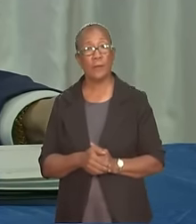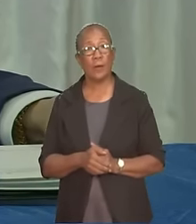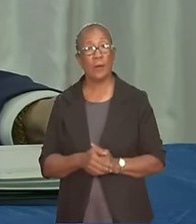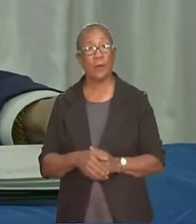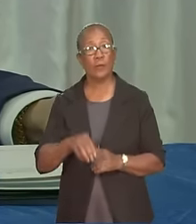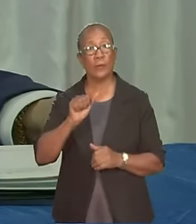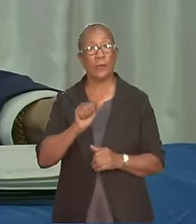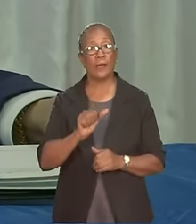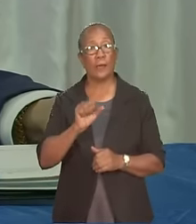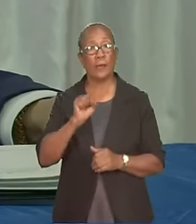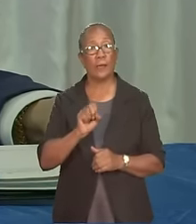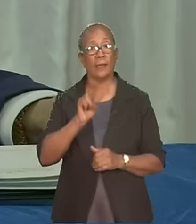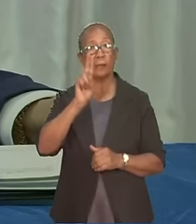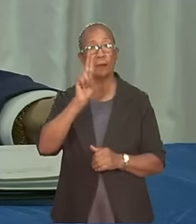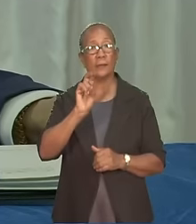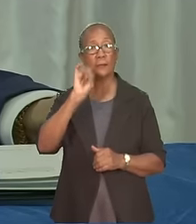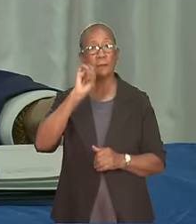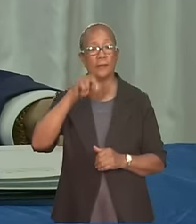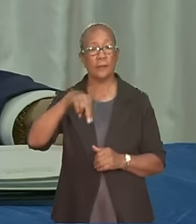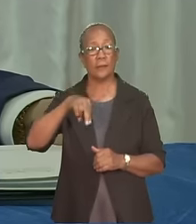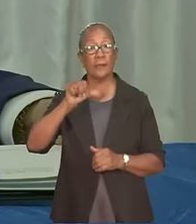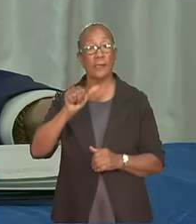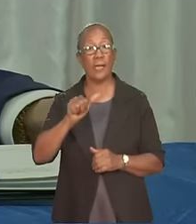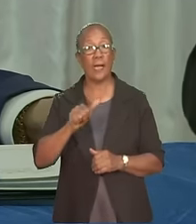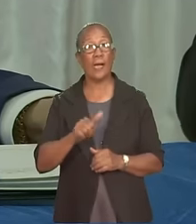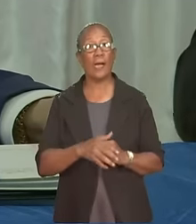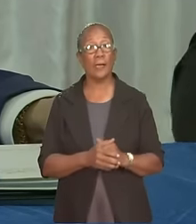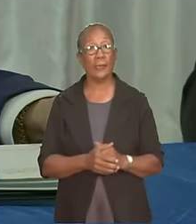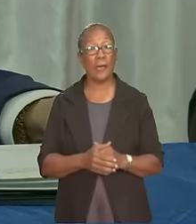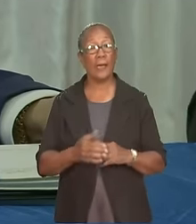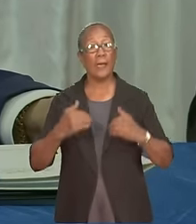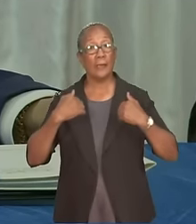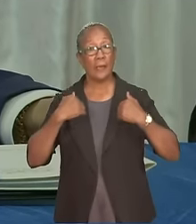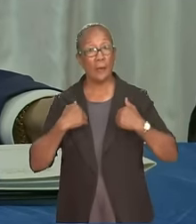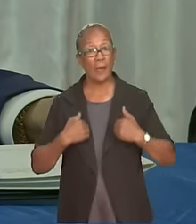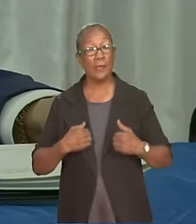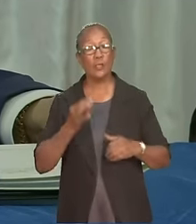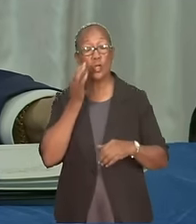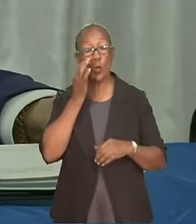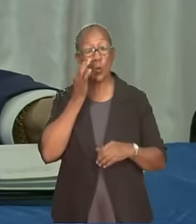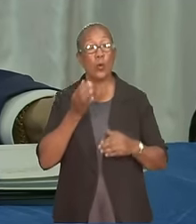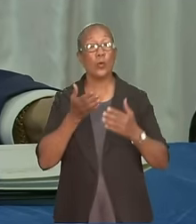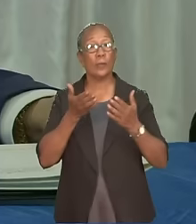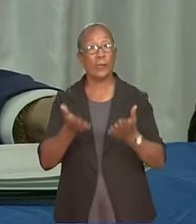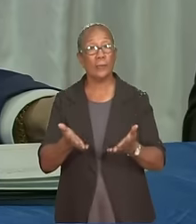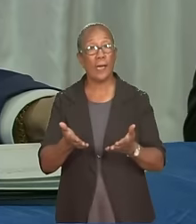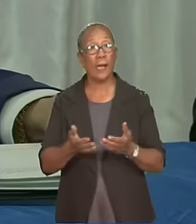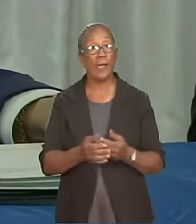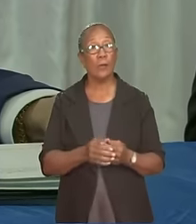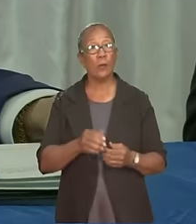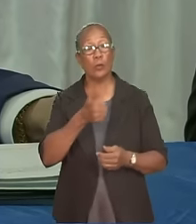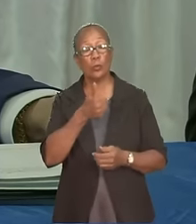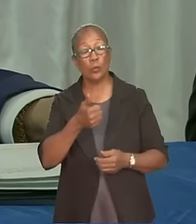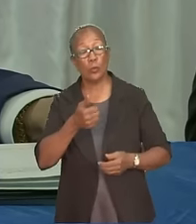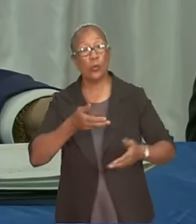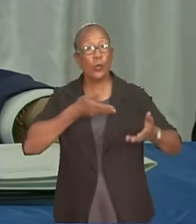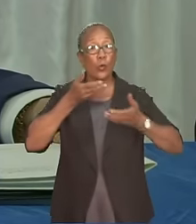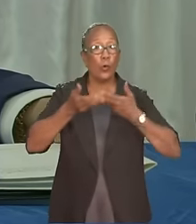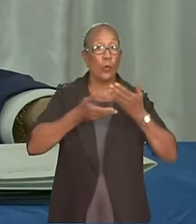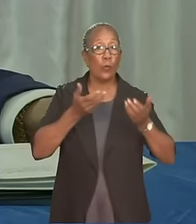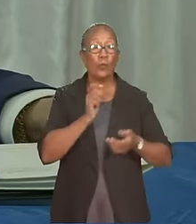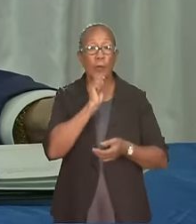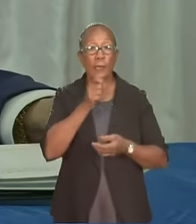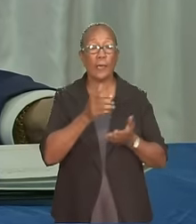ASEAN, Lichtdag, minister van Sociale Zaken is hier. Ik denk dat het goed is dat er overleg gepleegd wordt en dat wij als regering die voorstellen